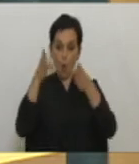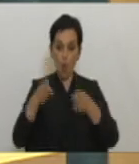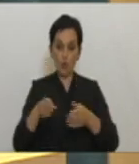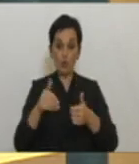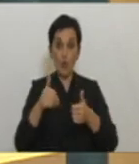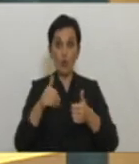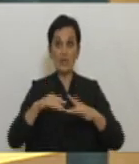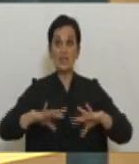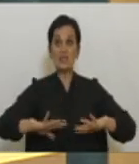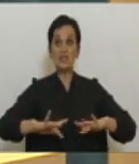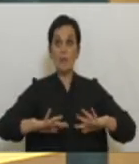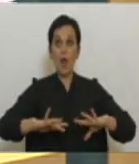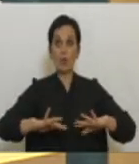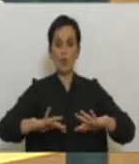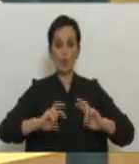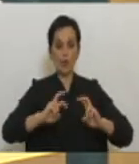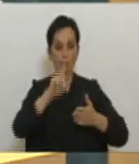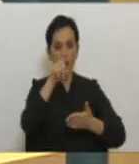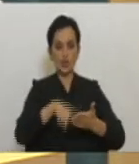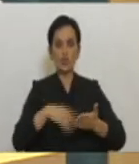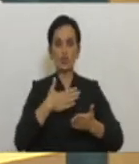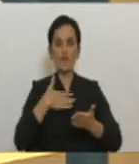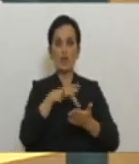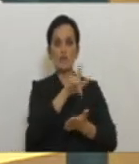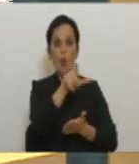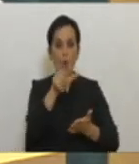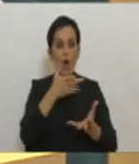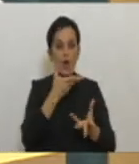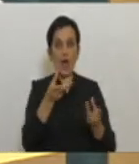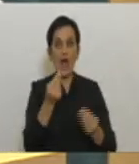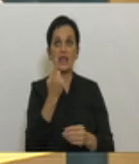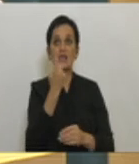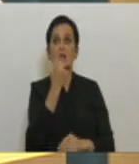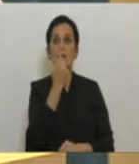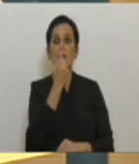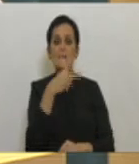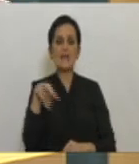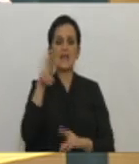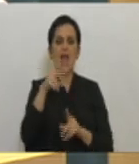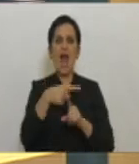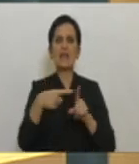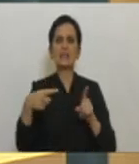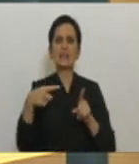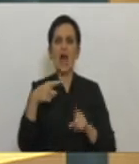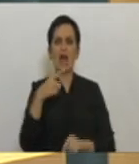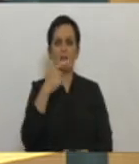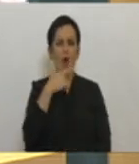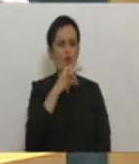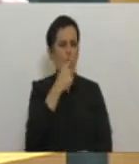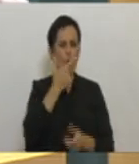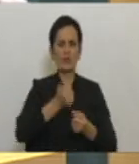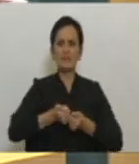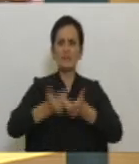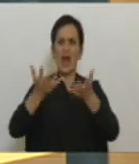კონდეს, სპეკულაციებით აჯერებს ამ ჩვენს მოქალაქეებს. მილიარდნახევარიო ბატონმა რომანმა ჩაყარეთო, გადაყარეთო